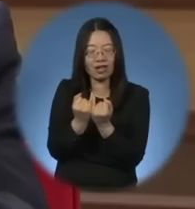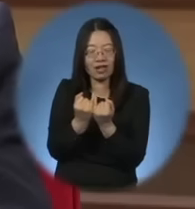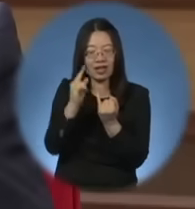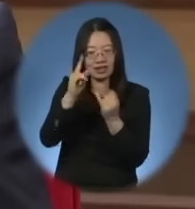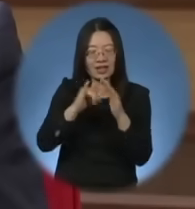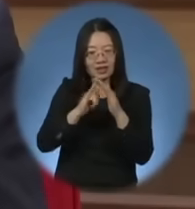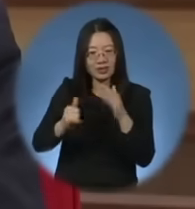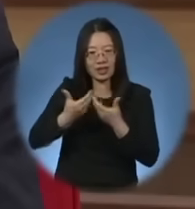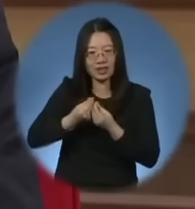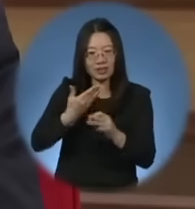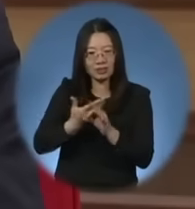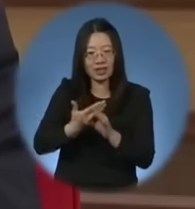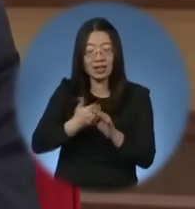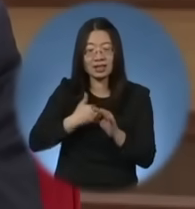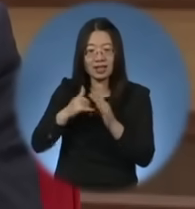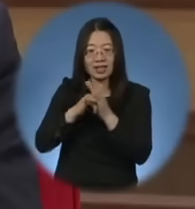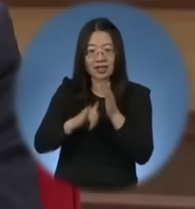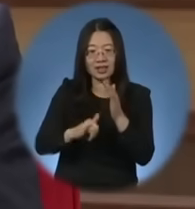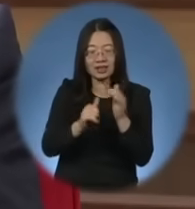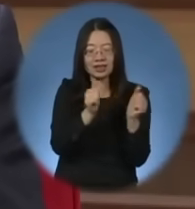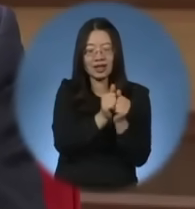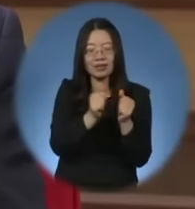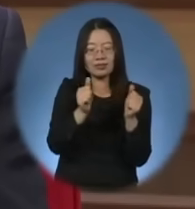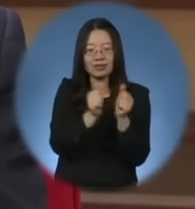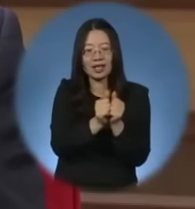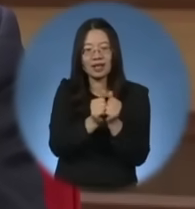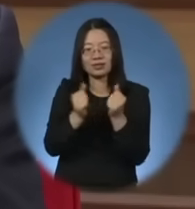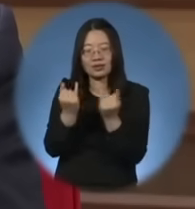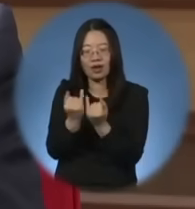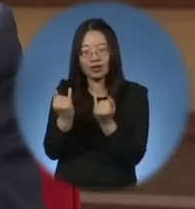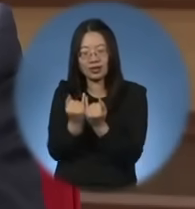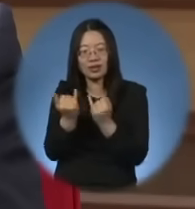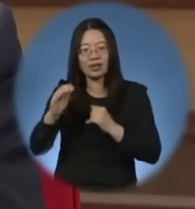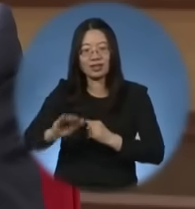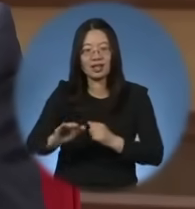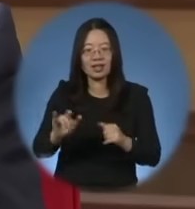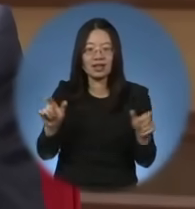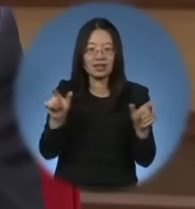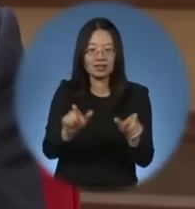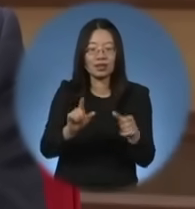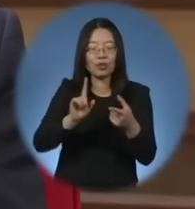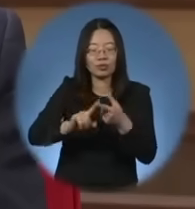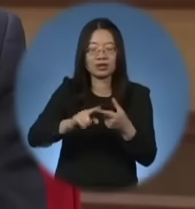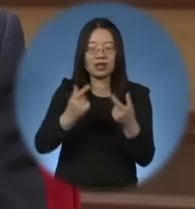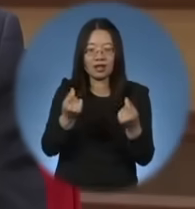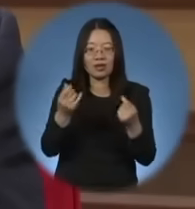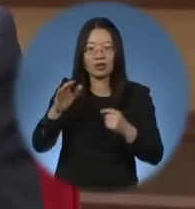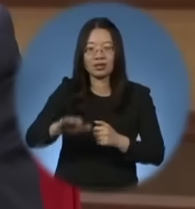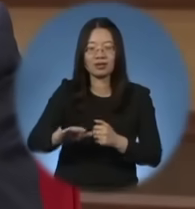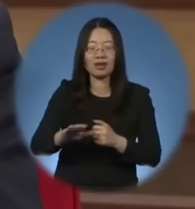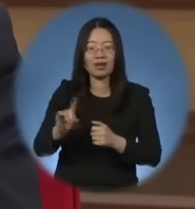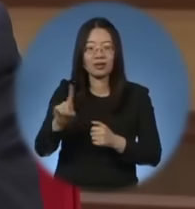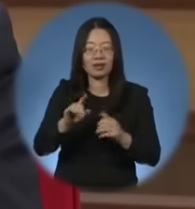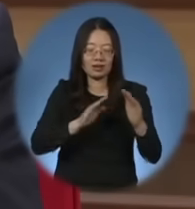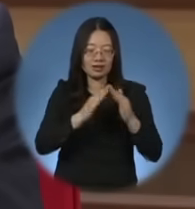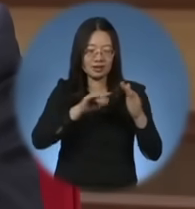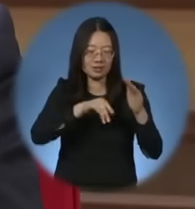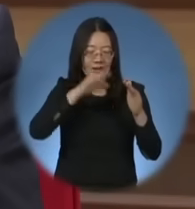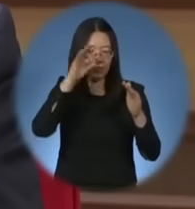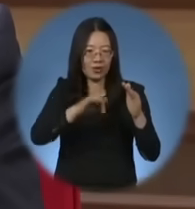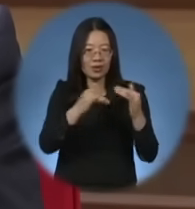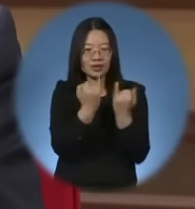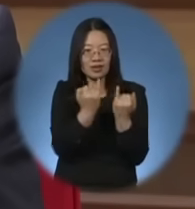가족에 예를 들면 제 가족은 남남 요인인데 예저 기록은 그대로 해요 근데 어떤